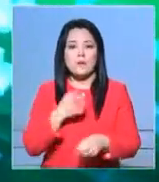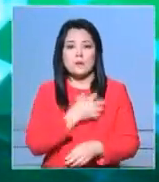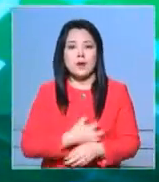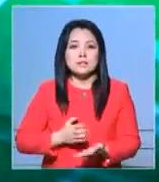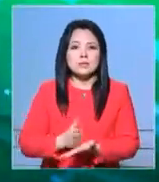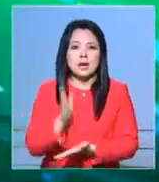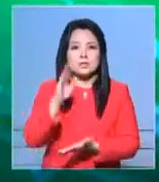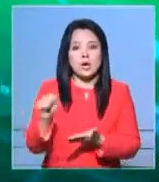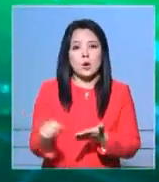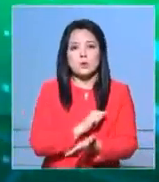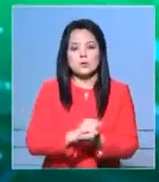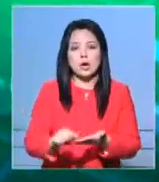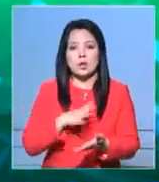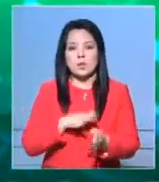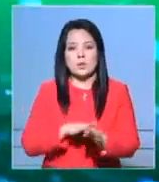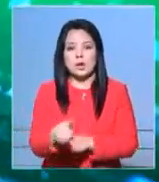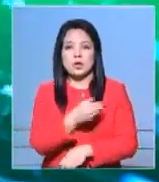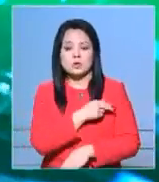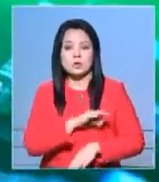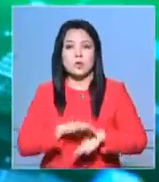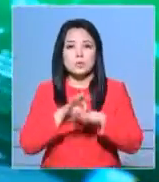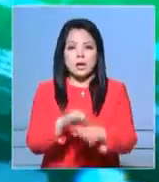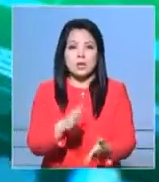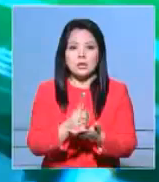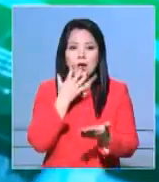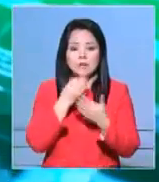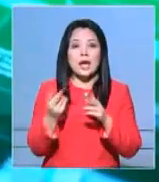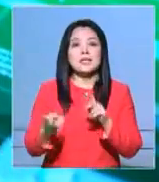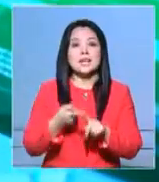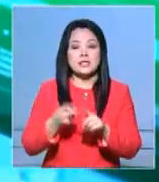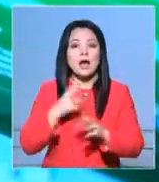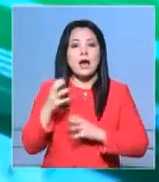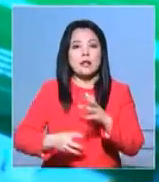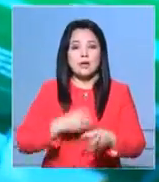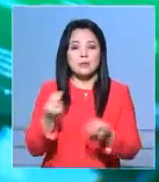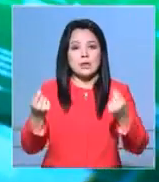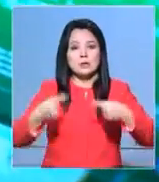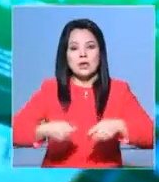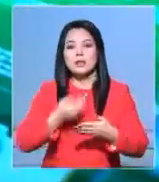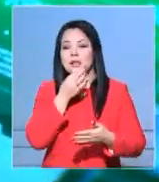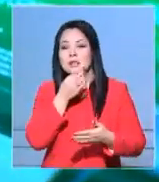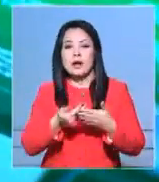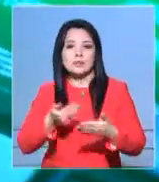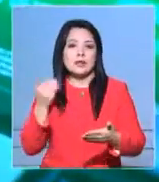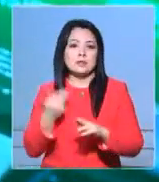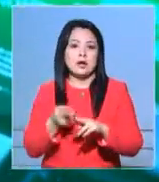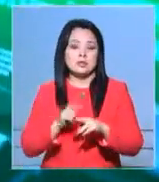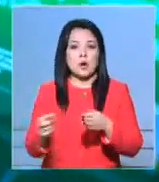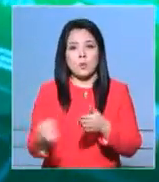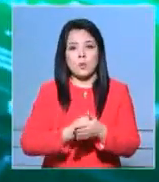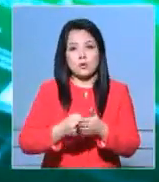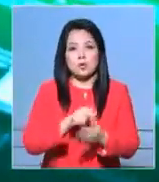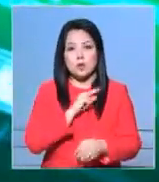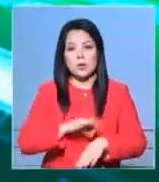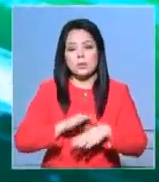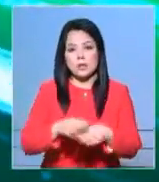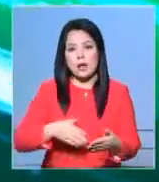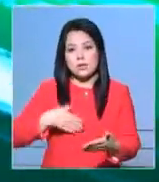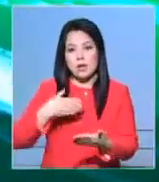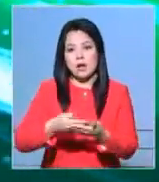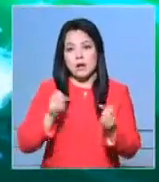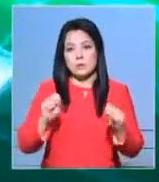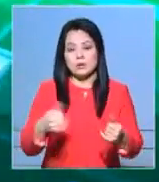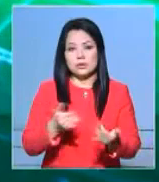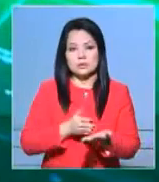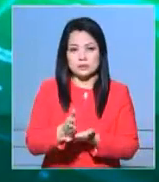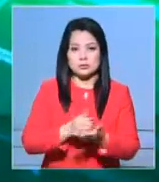стратегиялық құжаттарды іске асыруға тың серпін берсе, екіншіден әлемдік дағдарыспен ерте бастан күресуге айрықша ықпал етеді. Біздің елдегі саяси